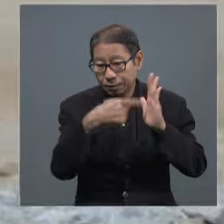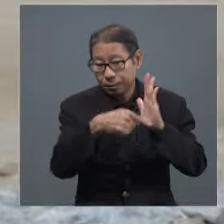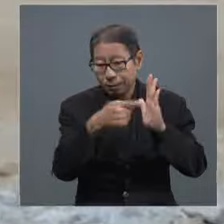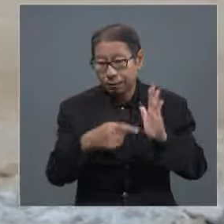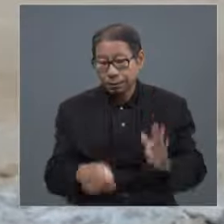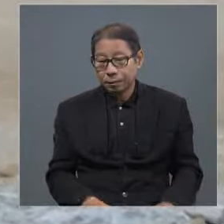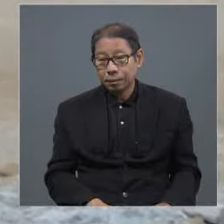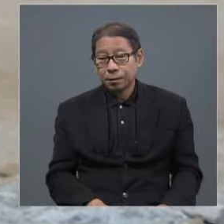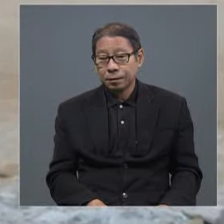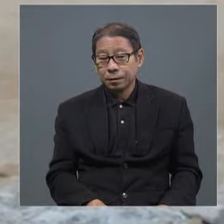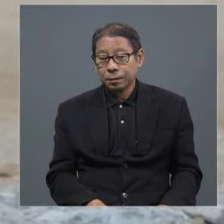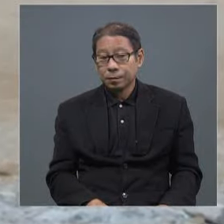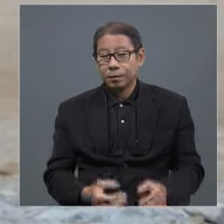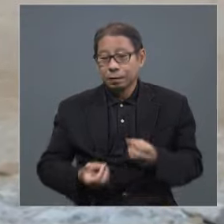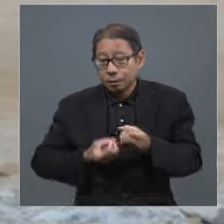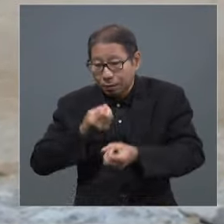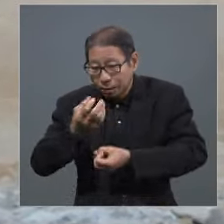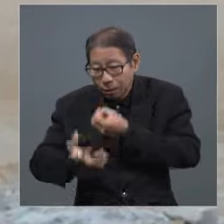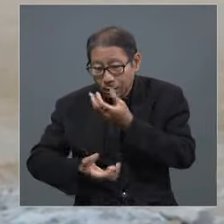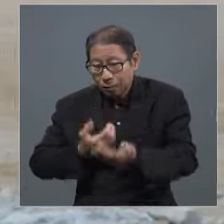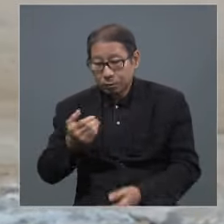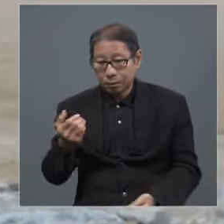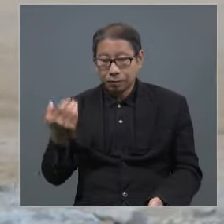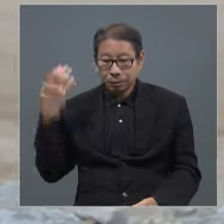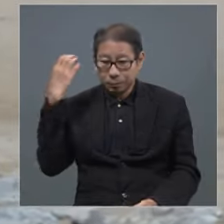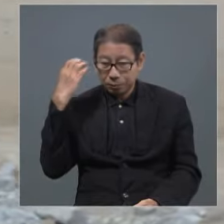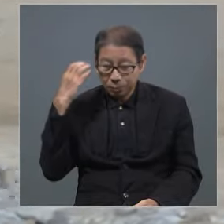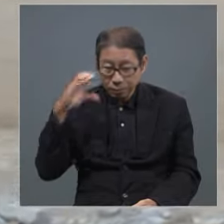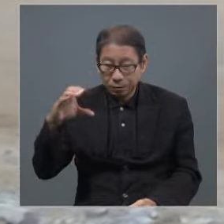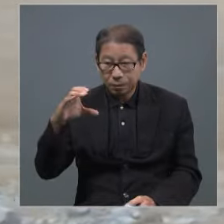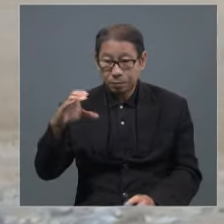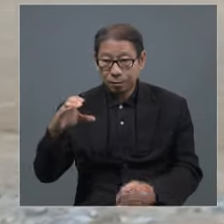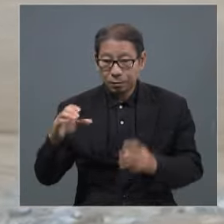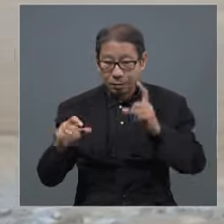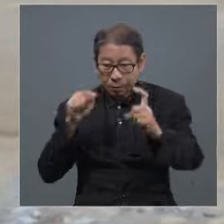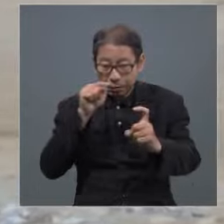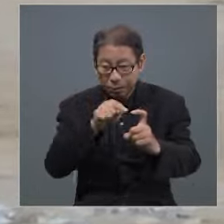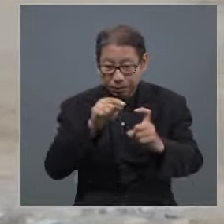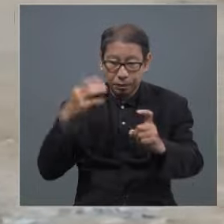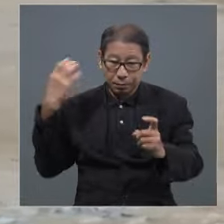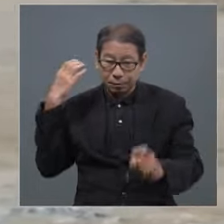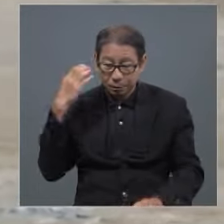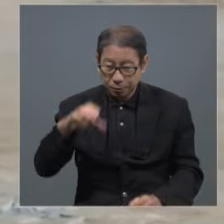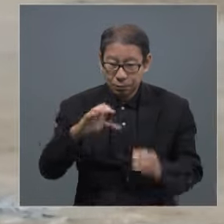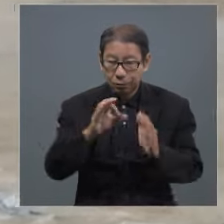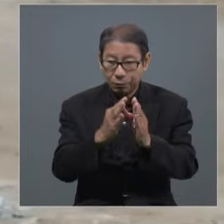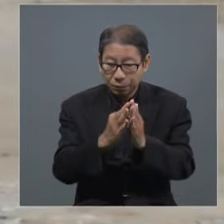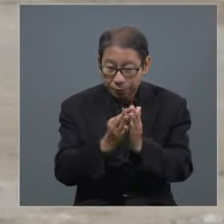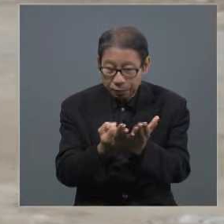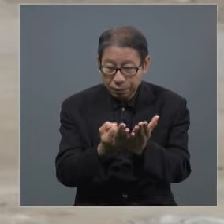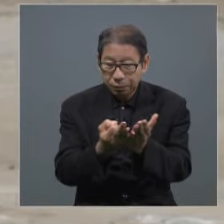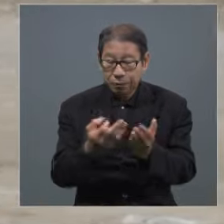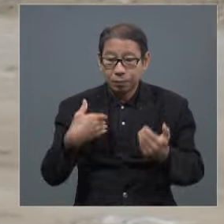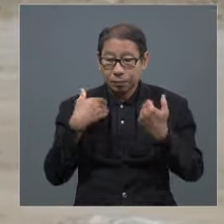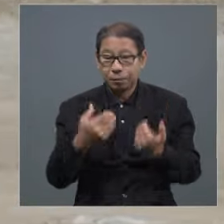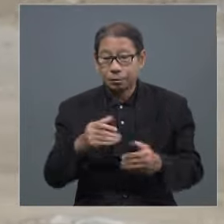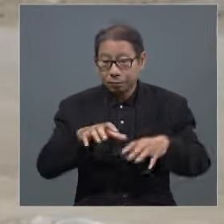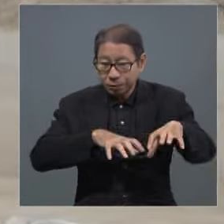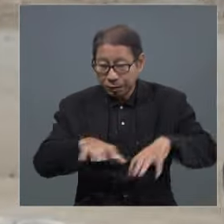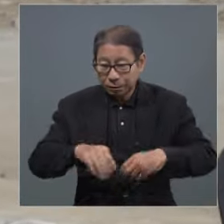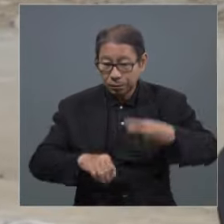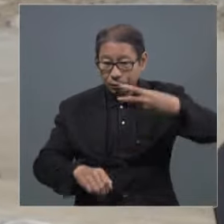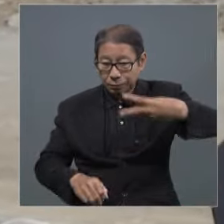ท่านนายกยังได้เล่าผ่านทางแพลตฟอร์มนะครับไม่ว่าจะเป็น X แล้วก็ทางเพจ Facebook ของท่านว่าการแข่งขัน F1 เนี่ยเขาจะมีการจัดอยู่2แบบด้ว